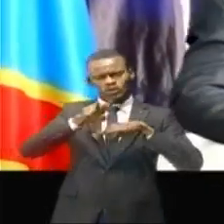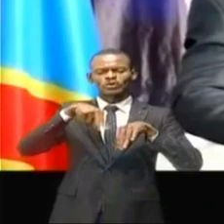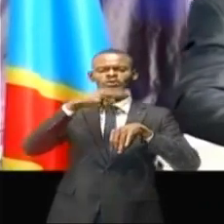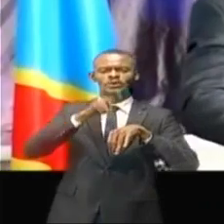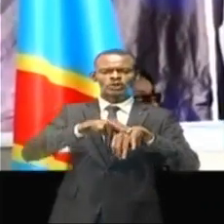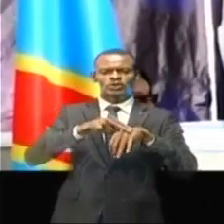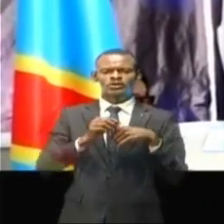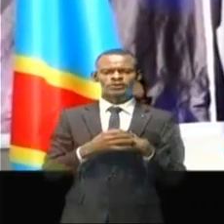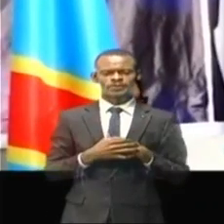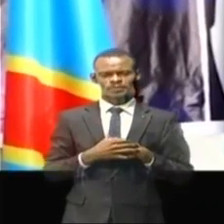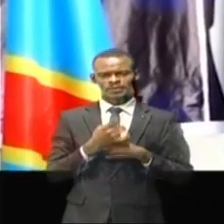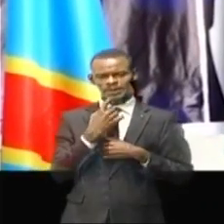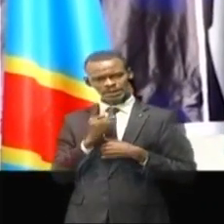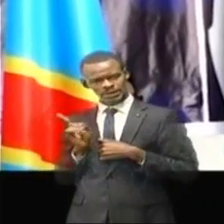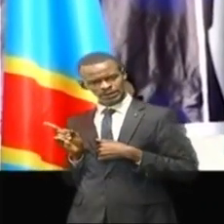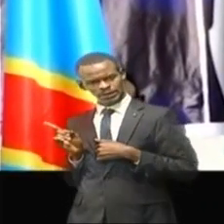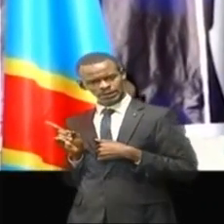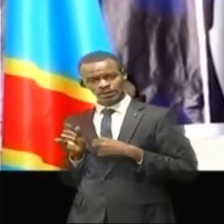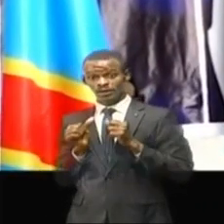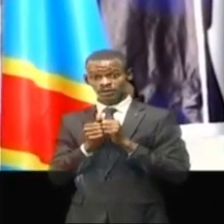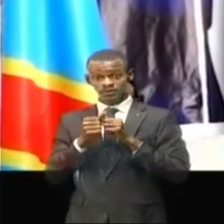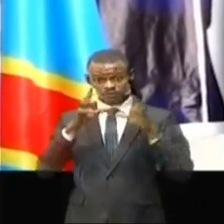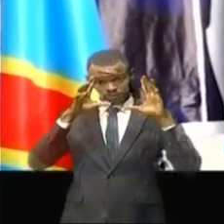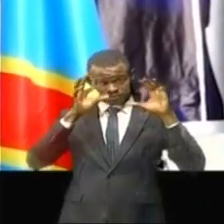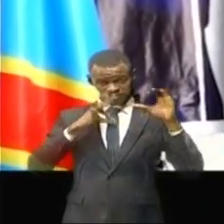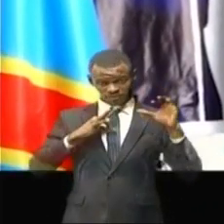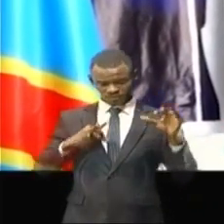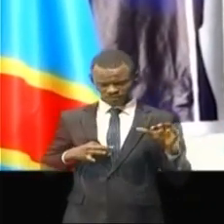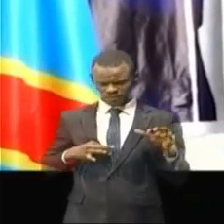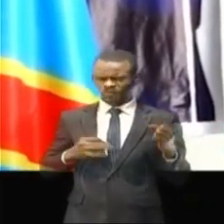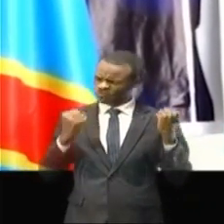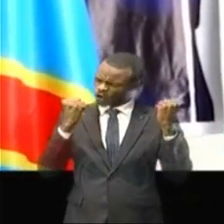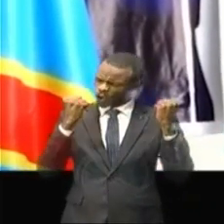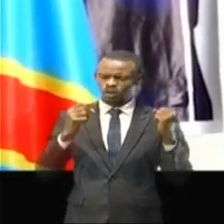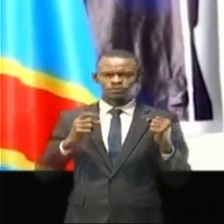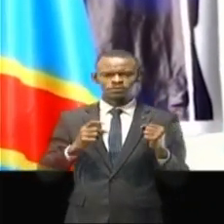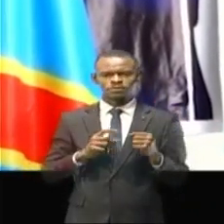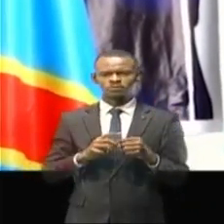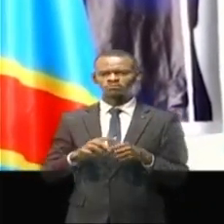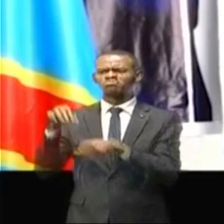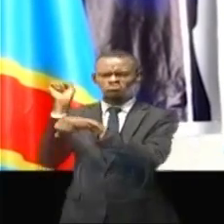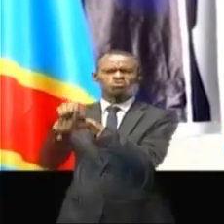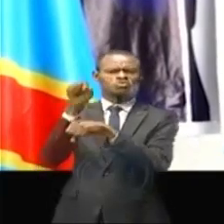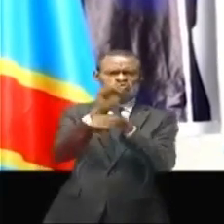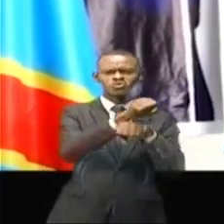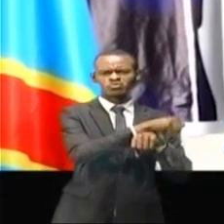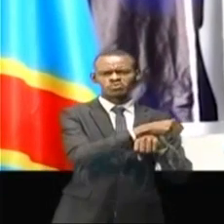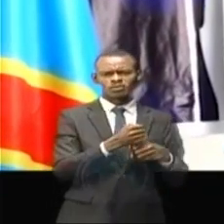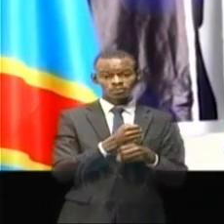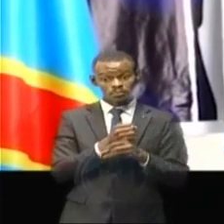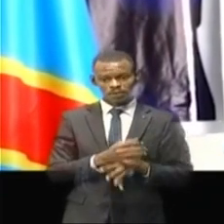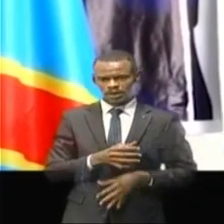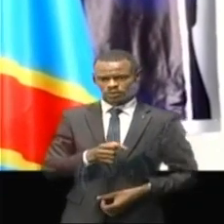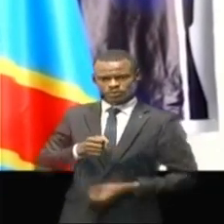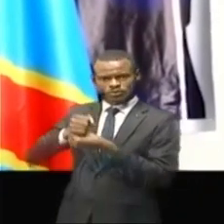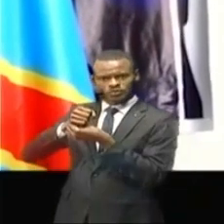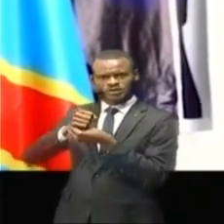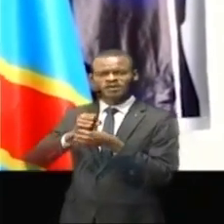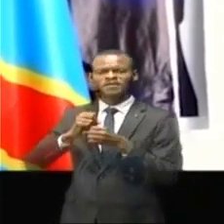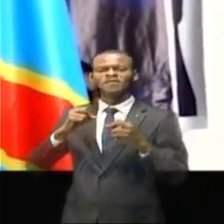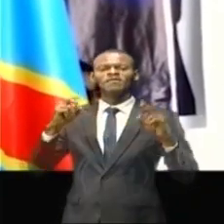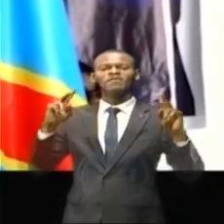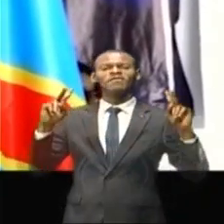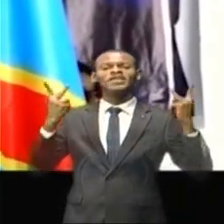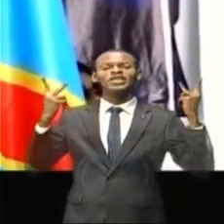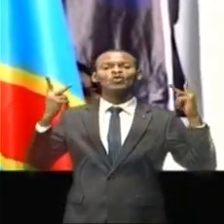d'avant. Nous devons être préparés à apporter la preuve de notre victoire, de la victoire de notre candidat